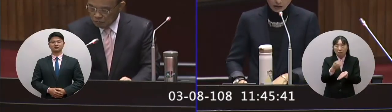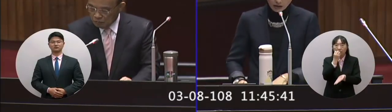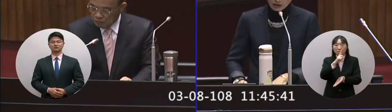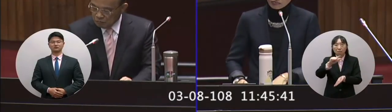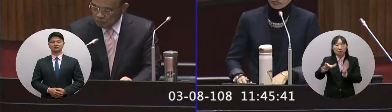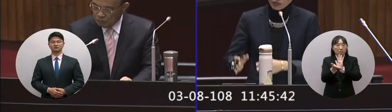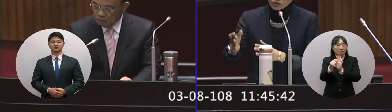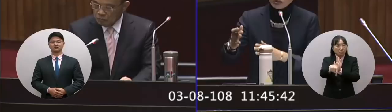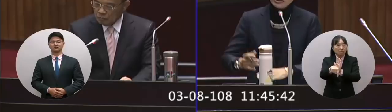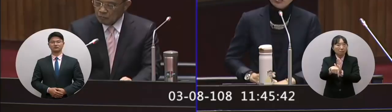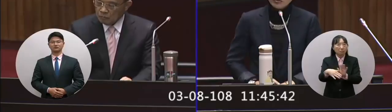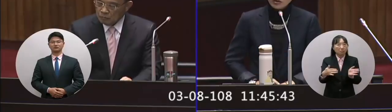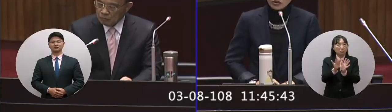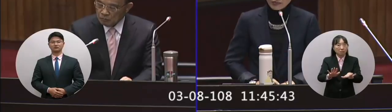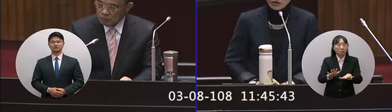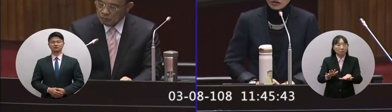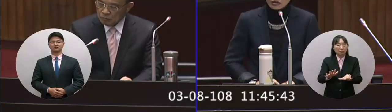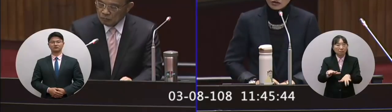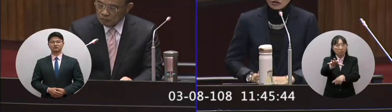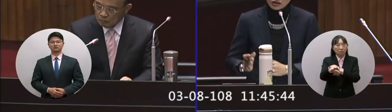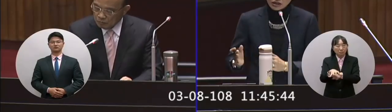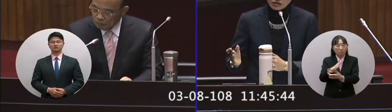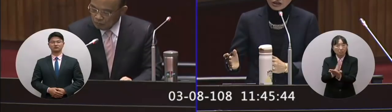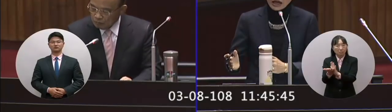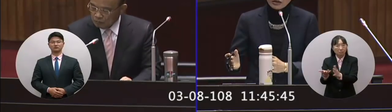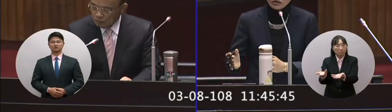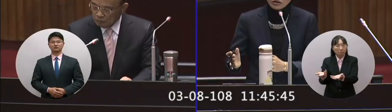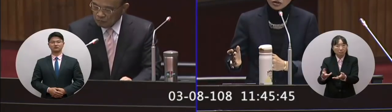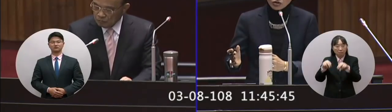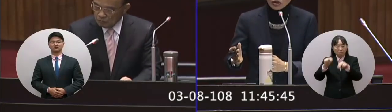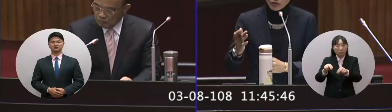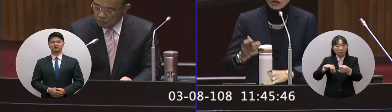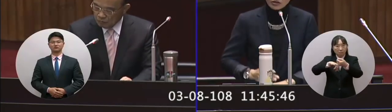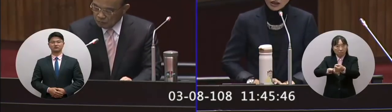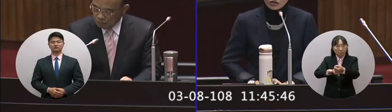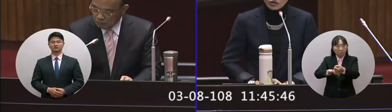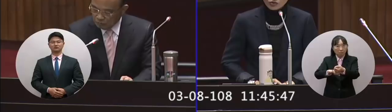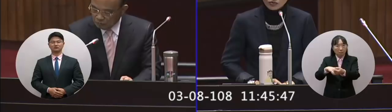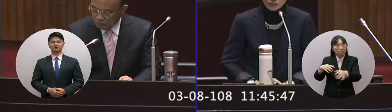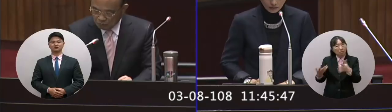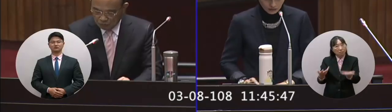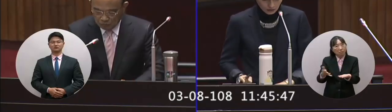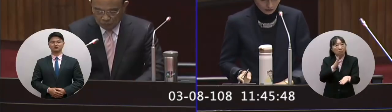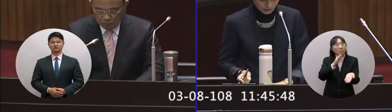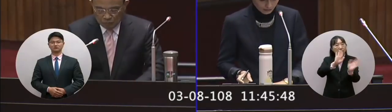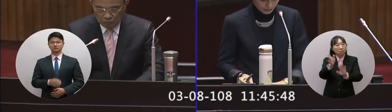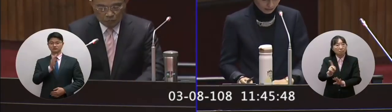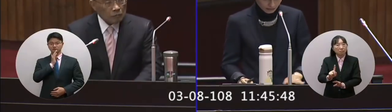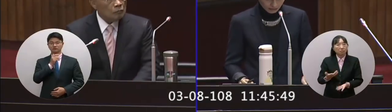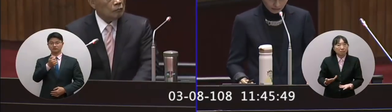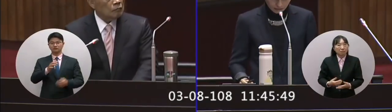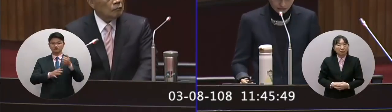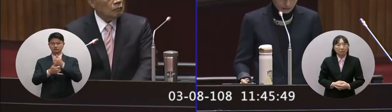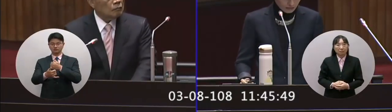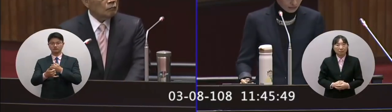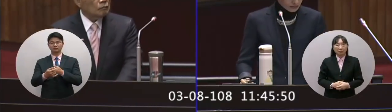展？到目前为止我们的农产品的这个订单销售量会到什么样的程度？ 是，非常谢谢委